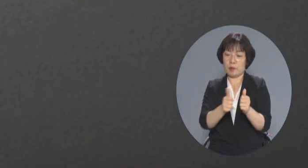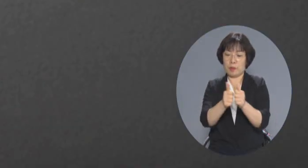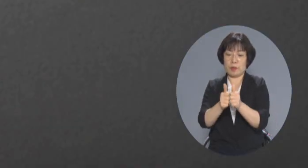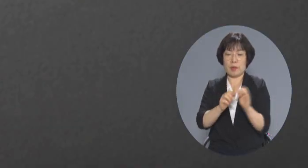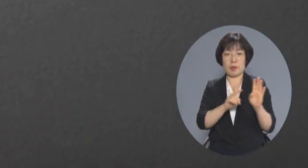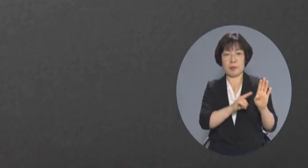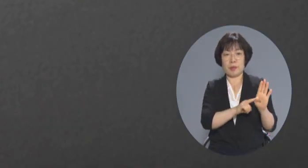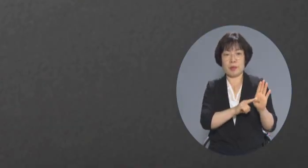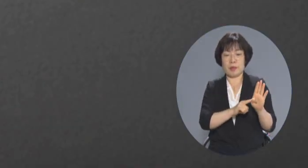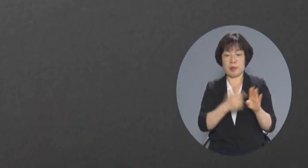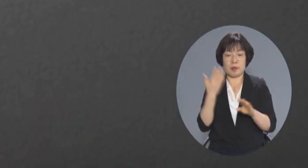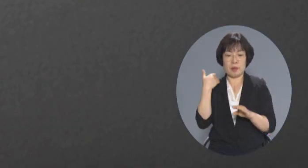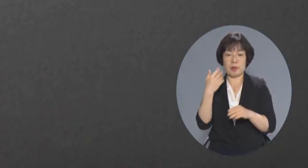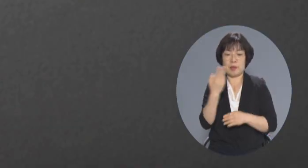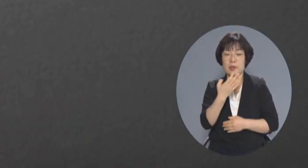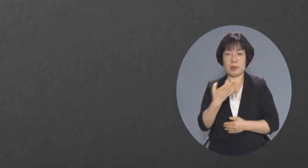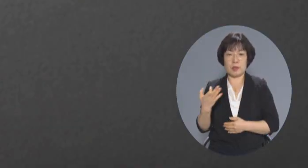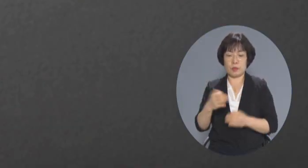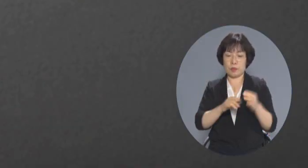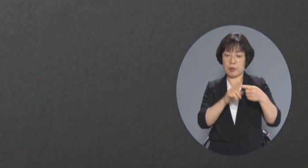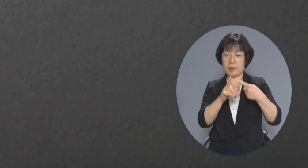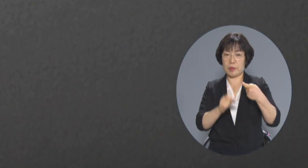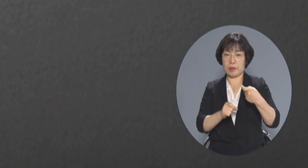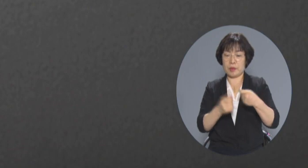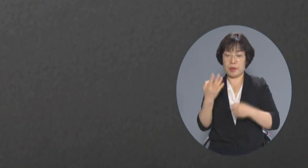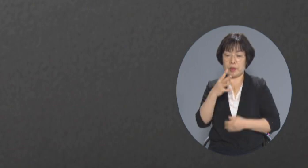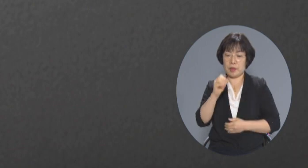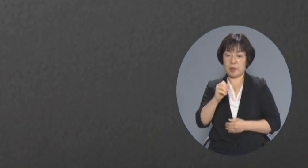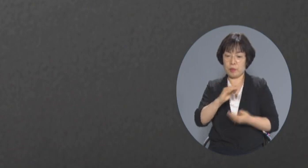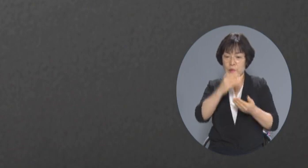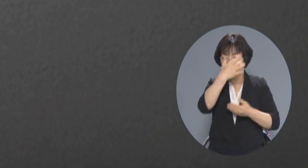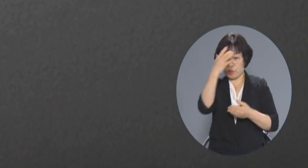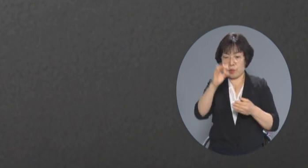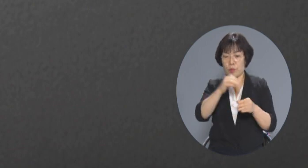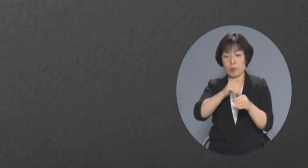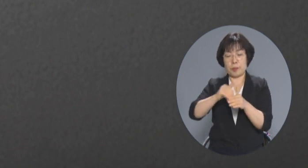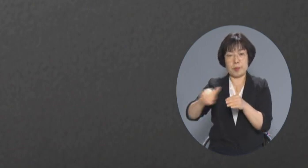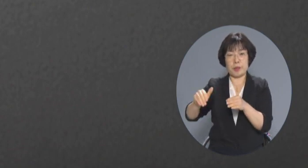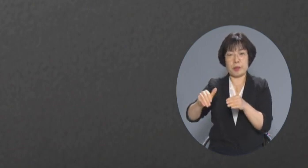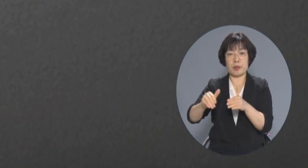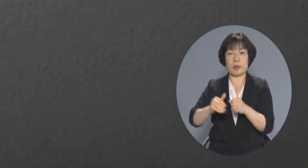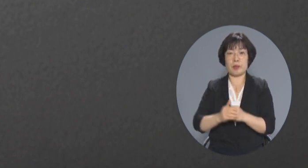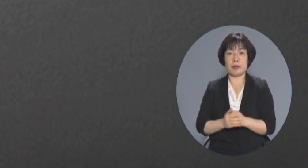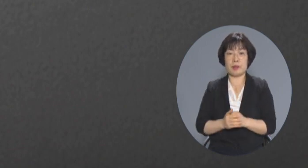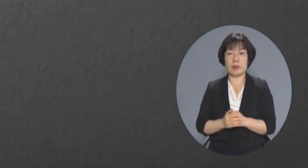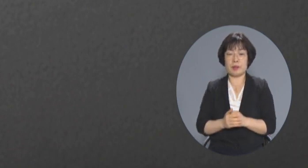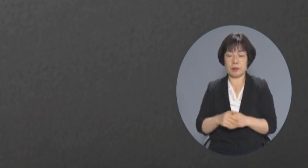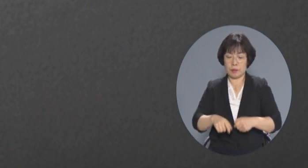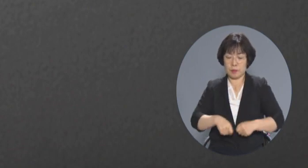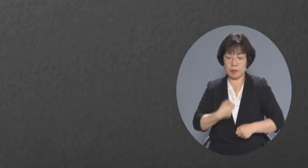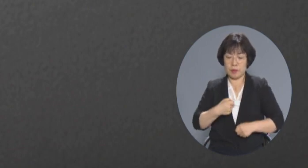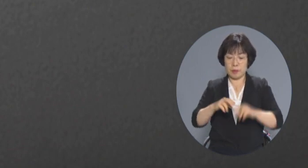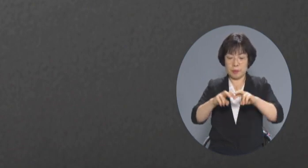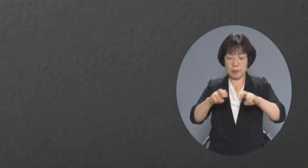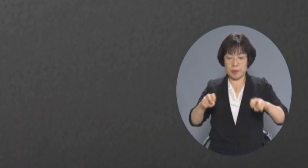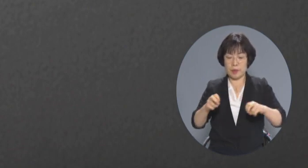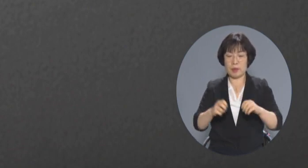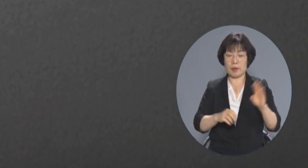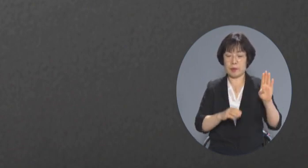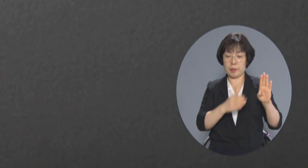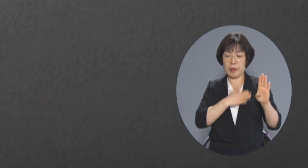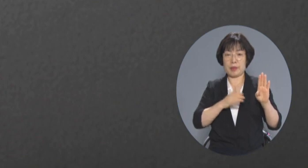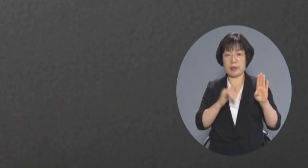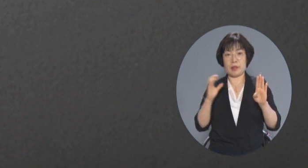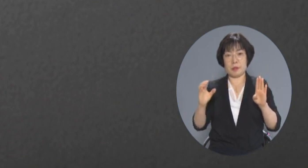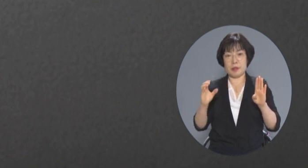활동보조사 B씨가 지난 2019년 11월 4천만 원의 후원금을 단체에 기탁했는데 사실 이 후원금은 B씨의